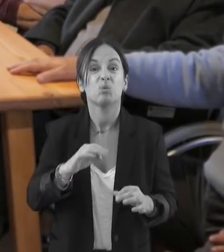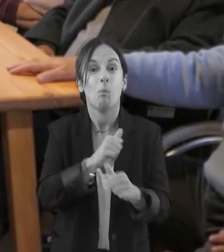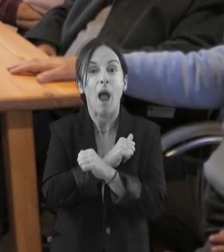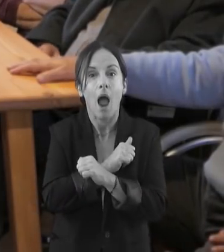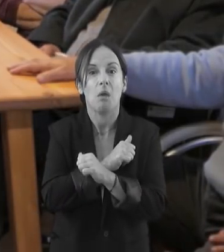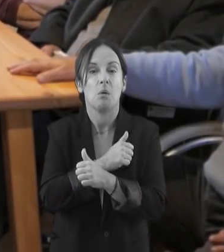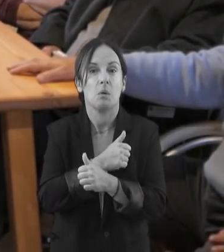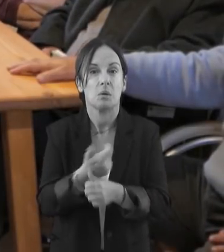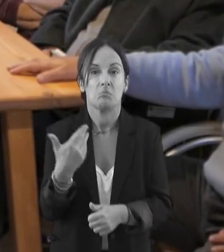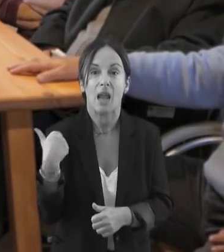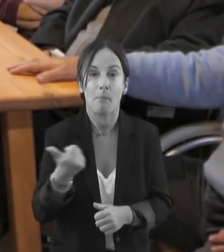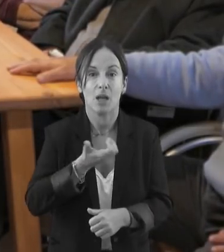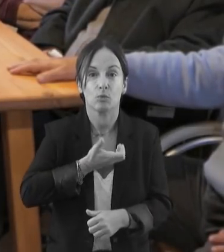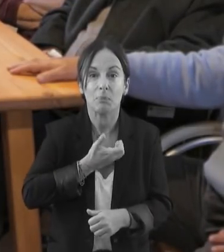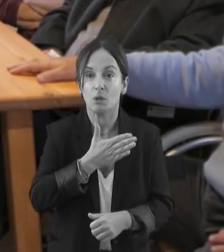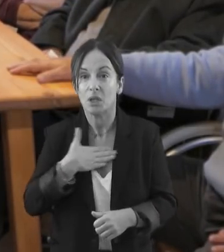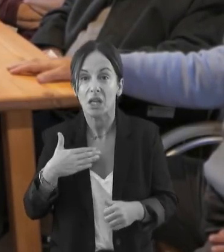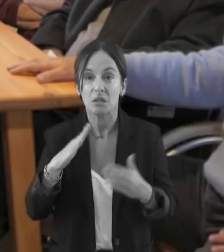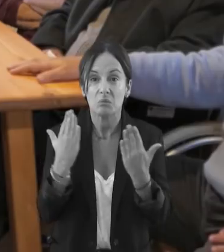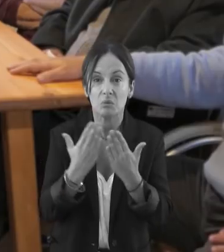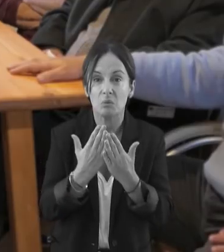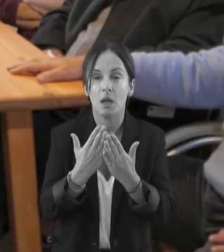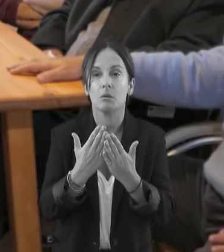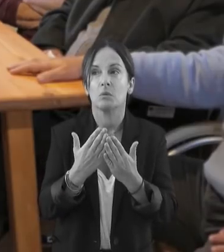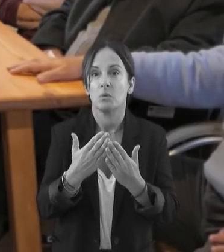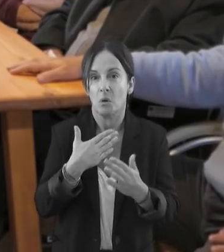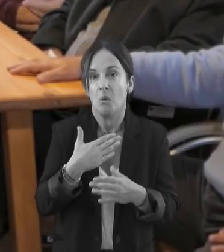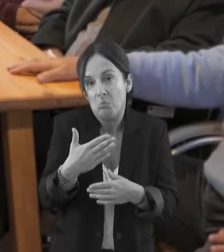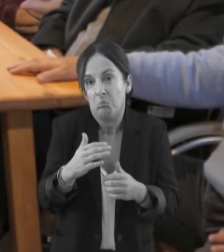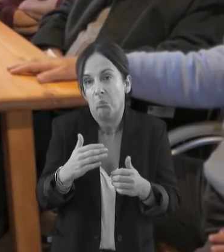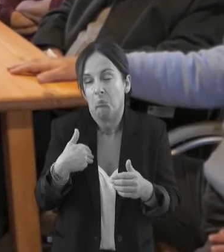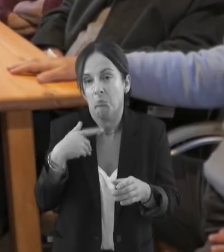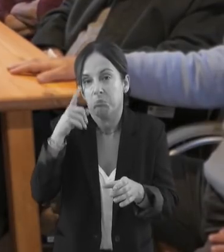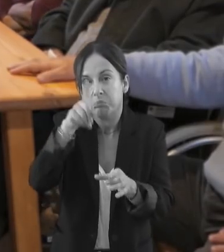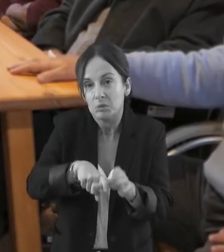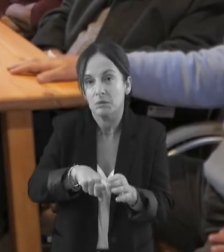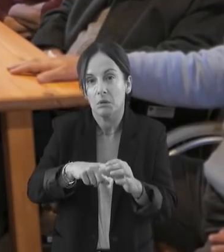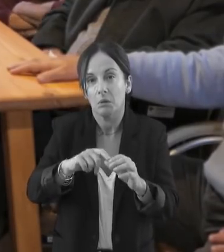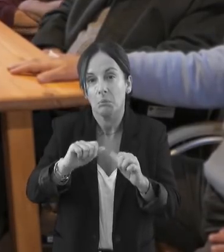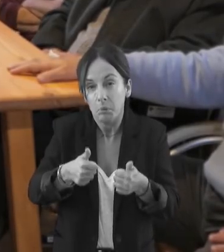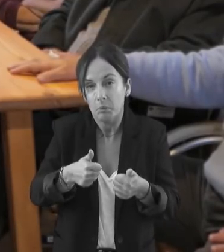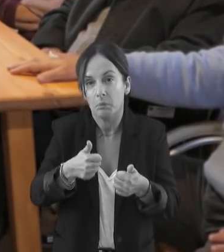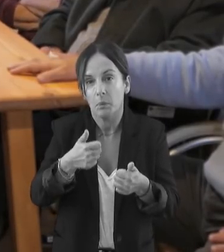de camp i sabia més avant que el que era, la teòrica i tal, però jo ho tenia clar. I tu, Damià?